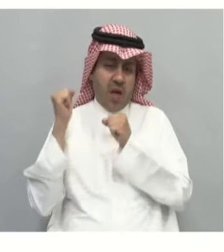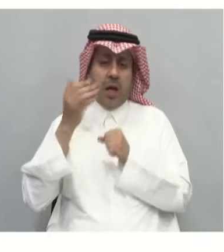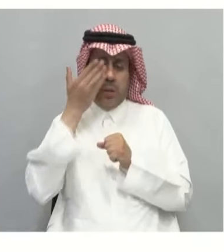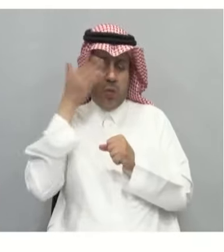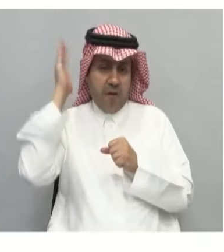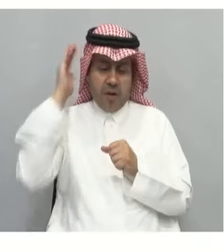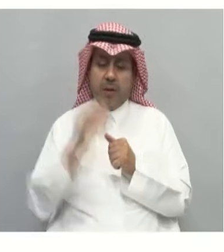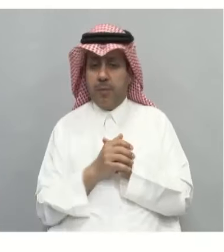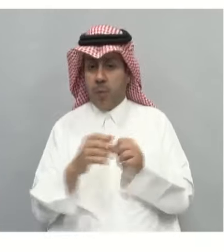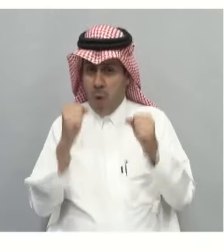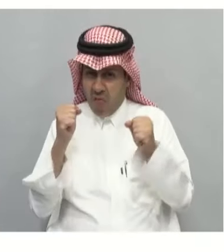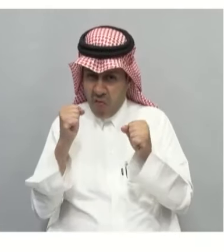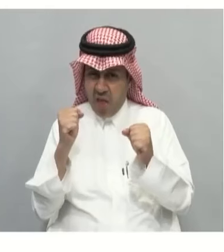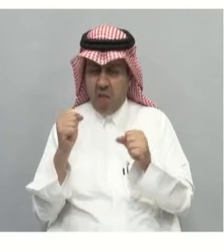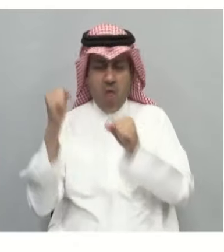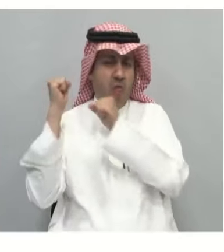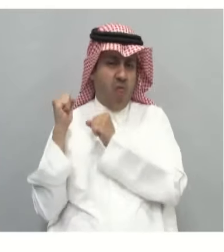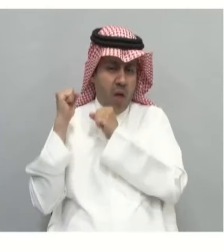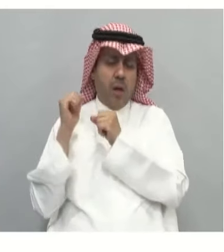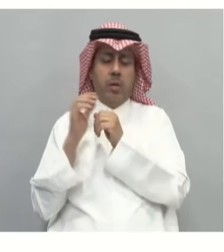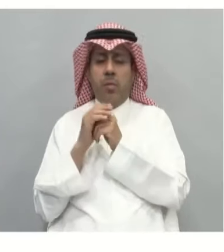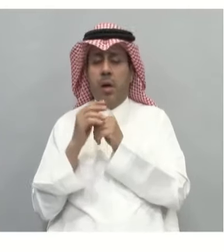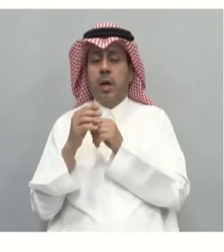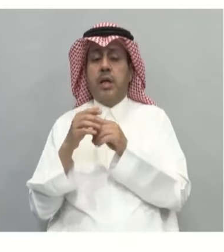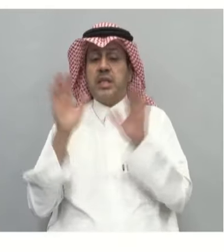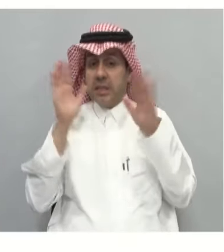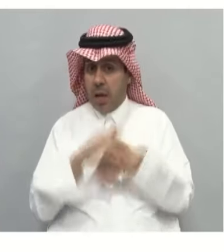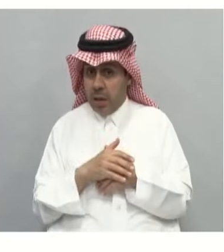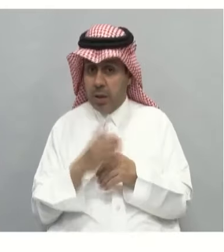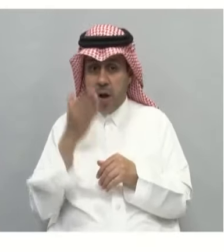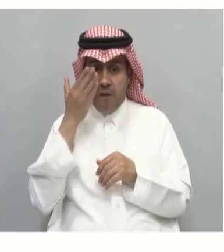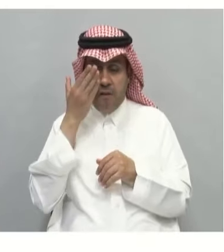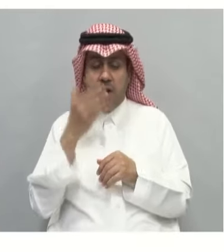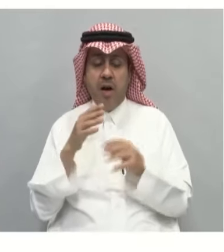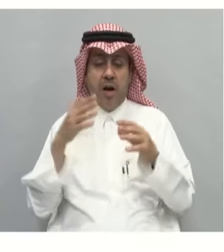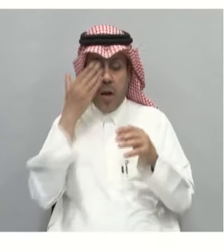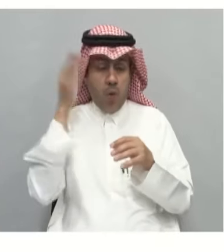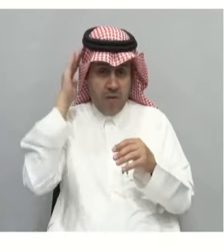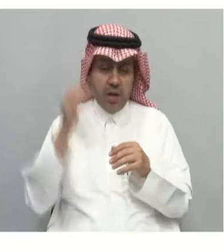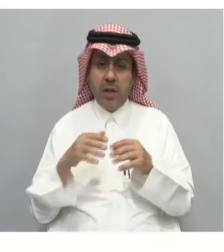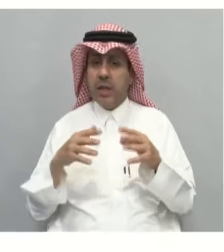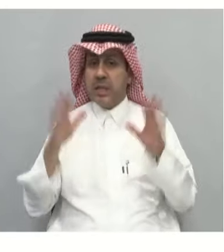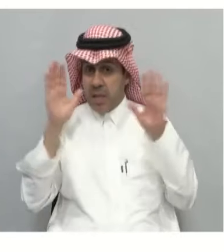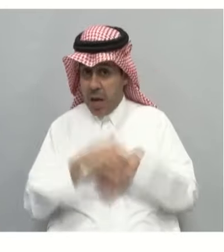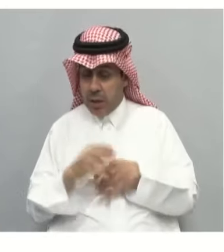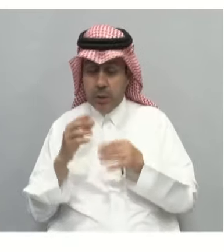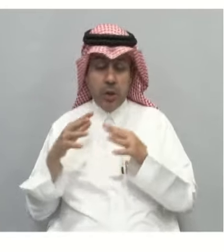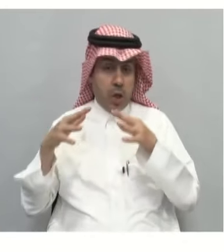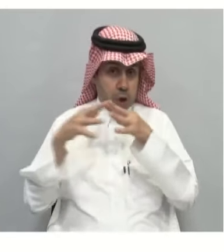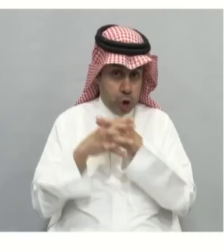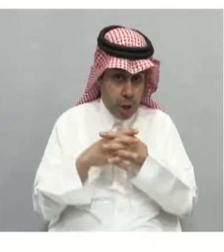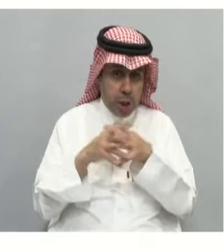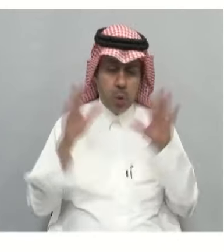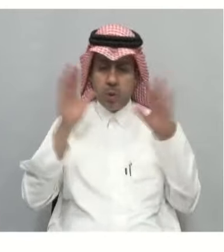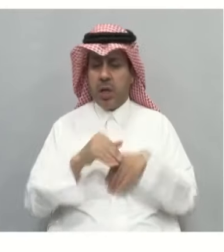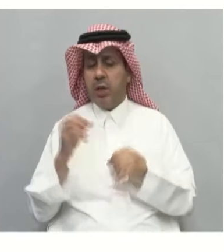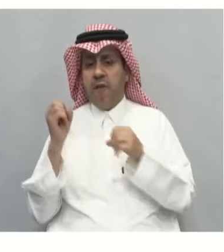وصلاه الفجر هما اثقل الصلوات على المنافقين ثم بين النبي صلى الله عليه وسلم كما هو ظاهر امامكم